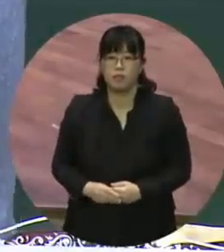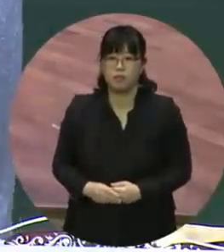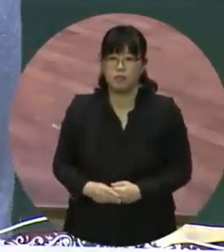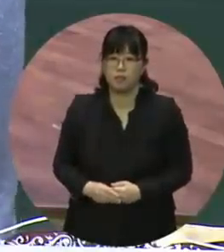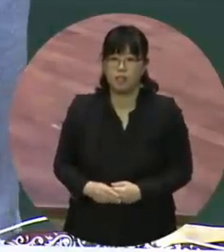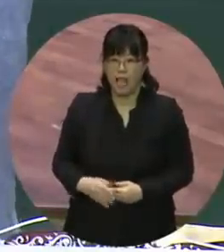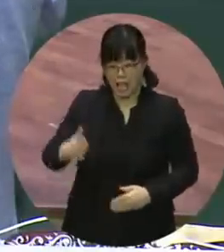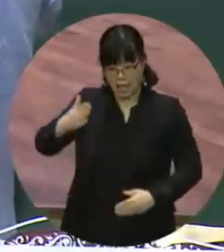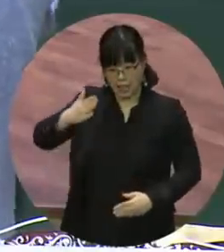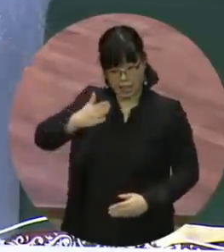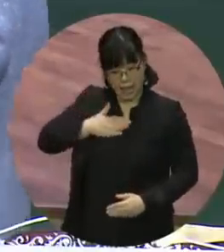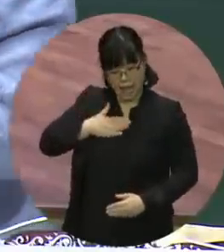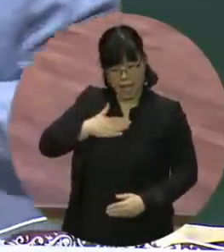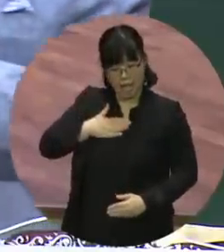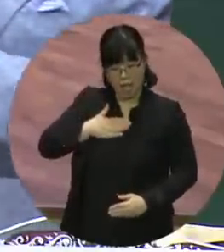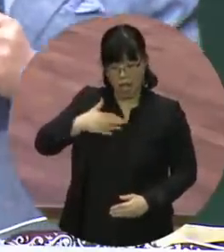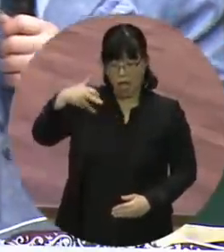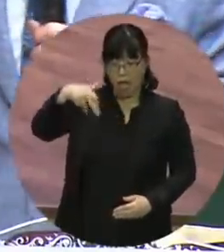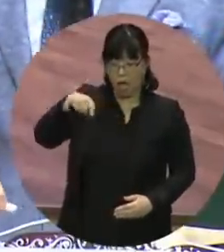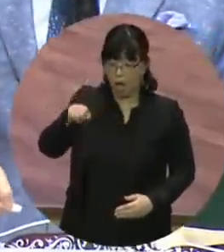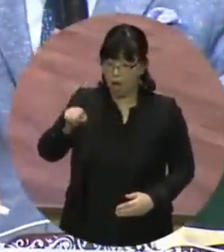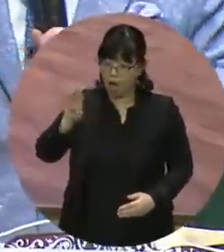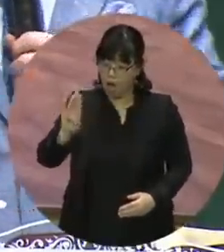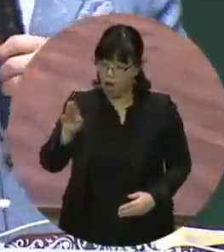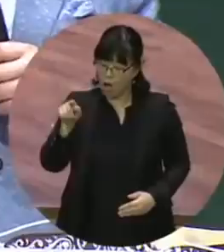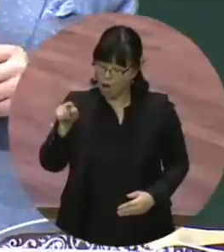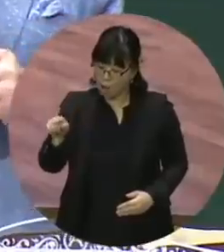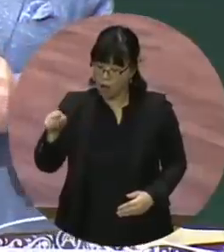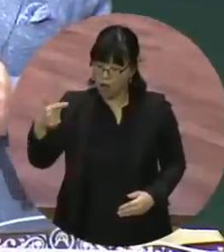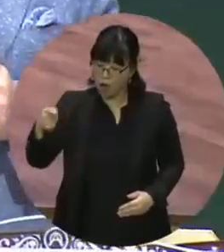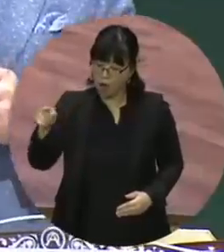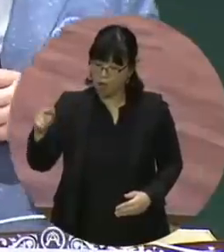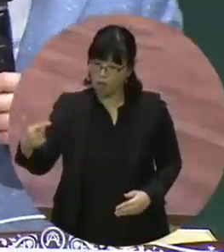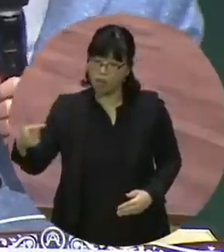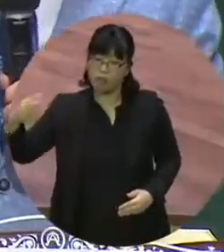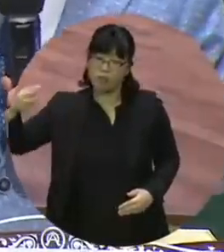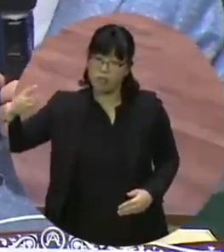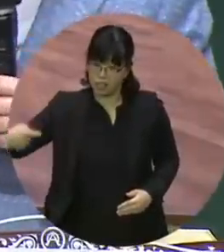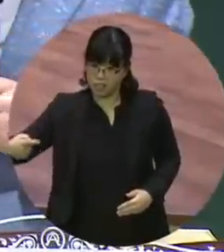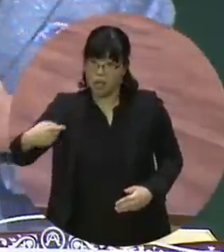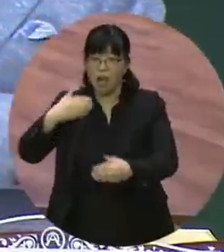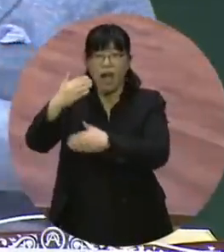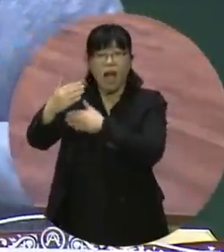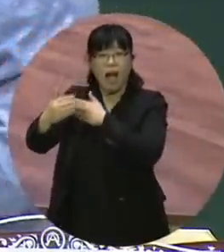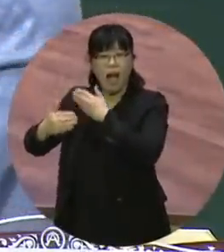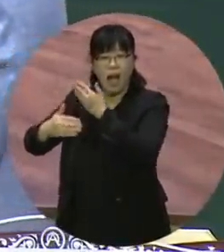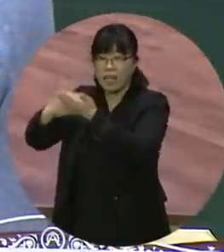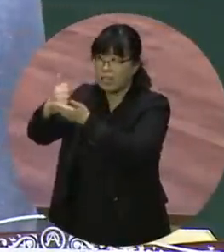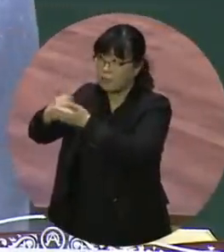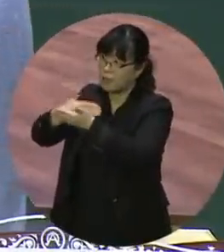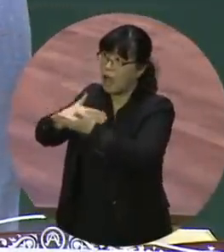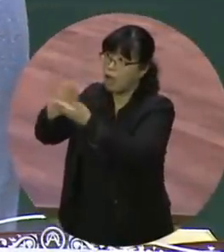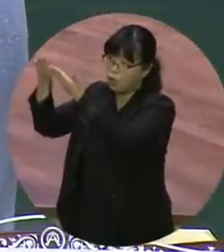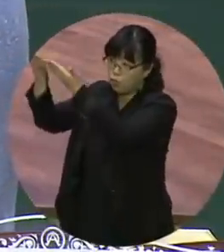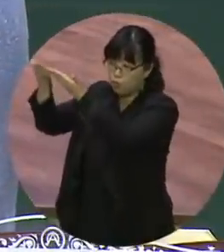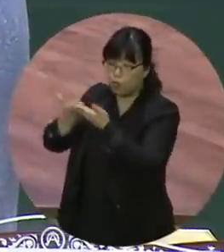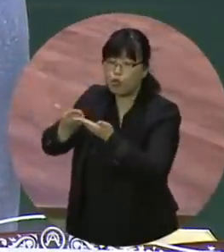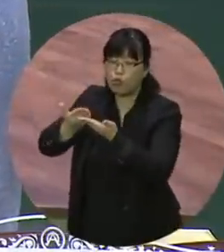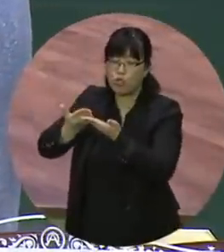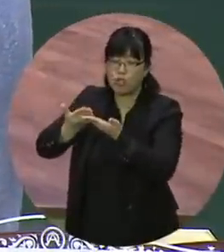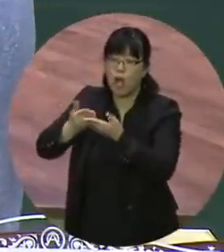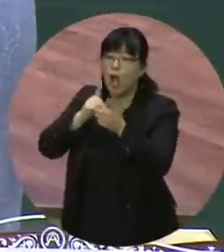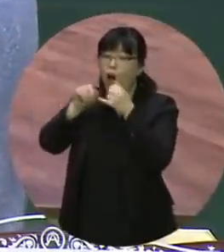나의 카버넌트. 하나님이 나이신 언약입니다. 나의 카버넌트. 카버넌트의 본질이 뭐예요?